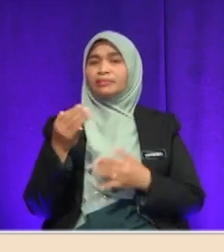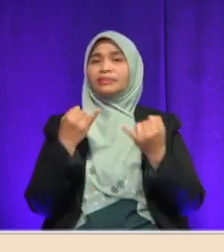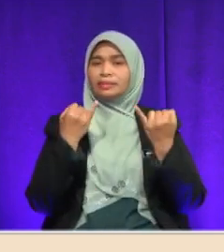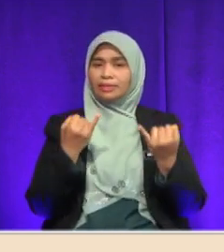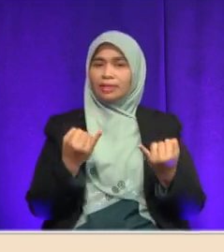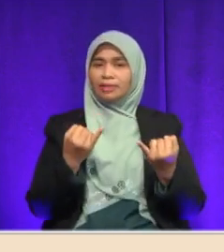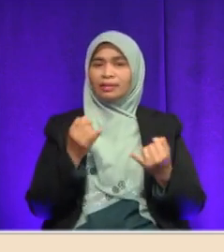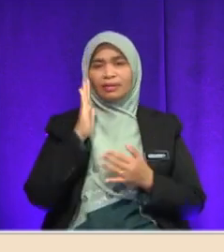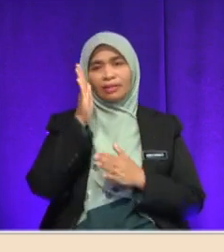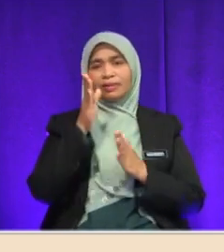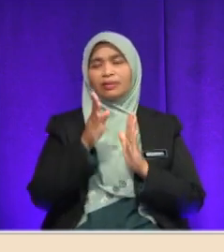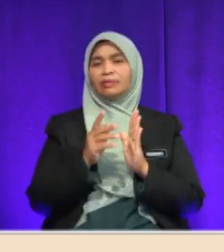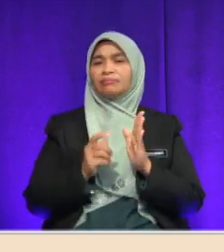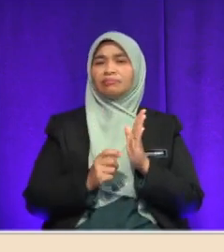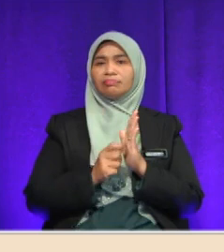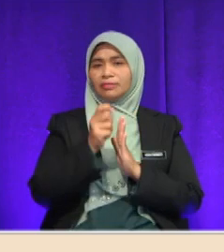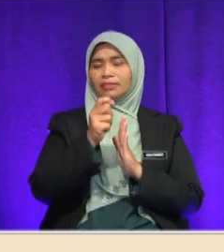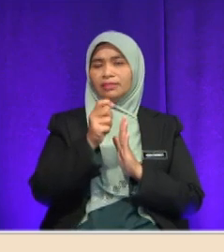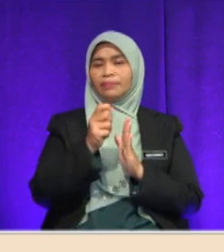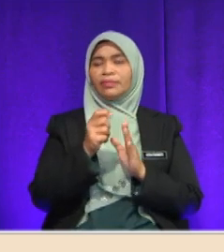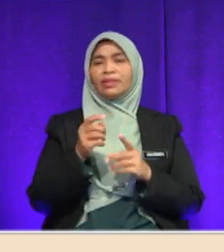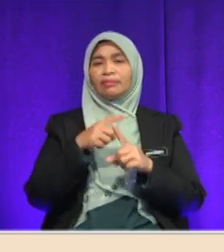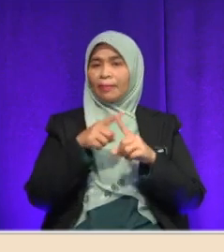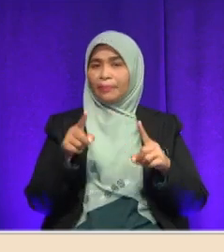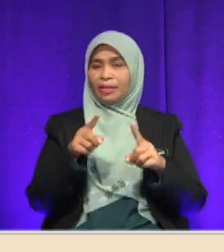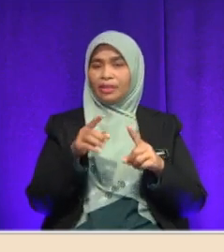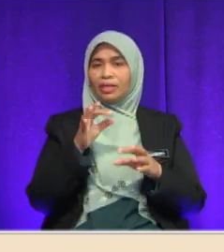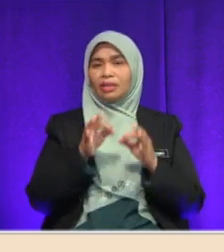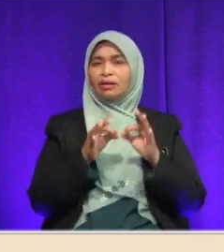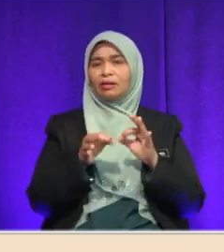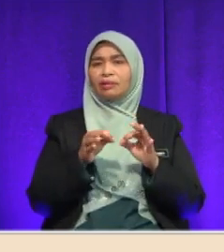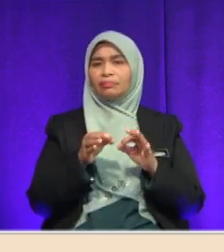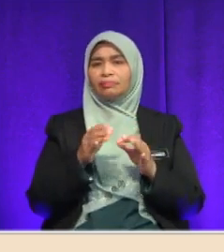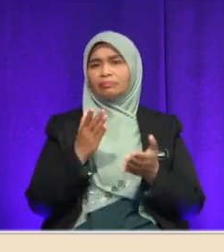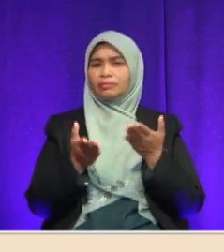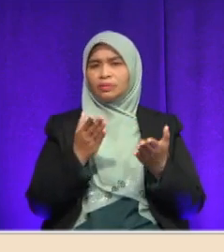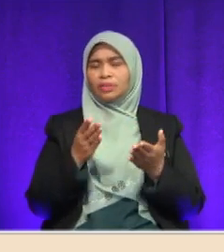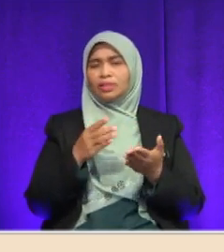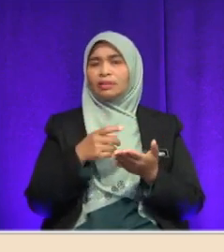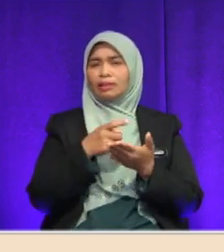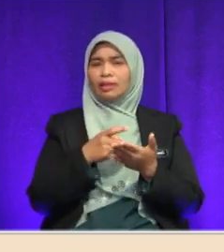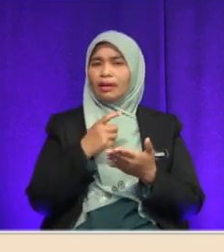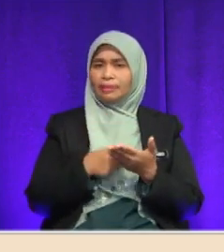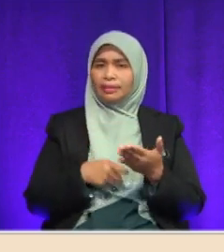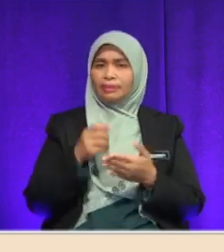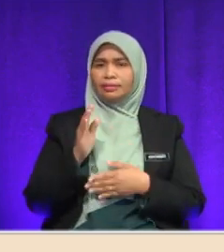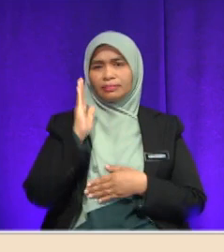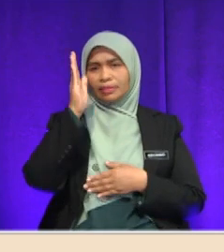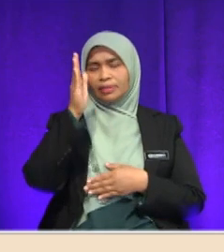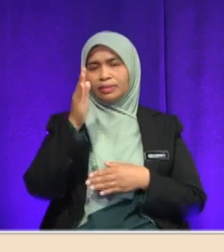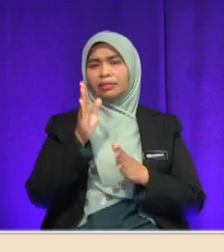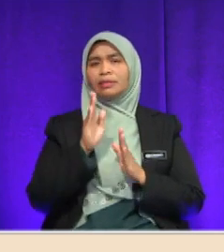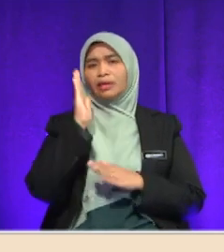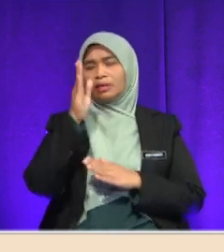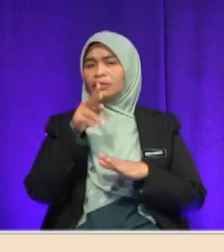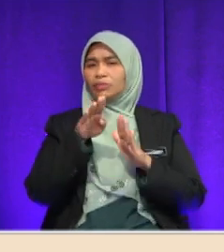sekarang yang akan meningkat. Okey. Sebaliknya, apabila jangkaan harga pada masa depan akan turun, permintaan ke